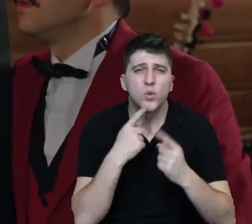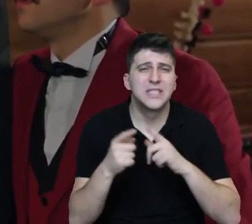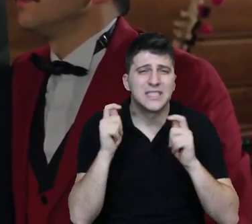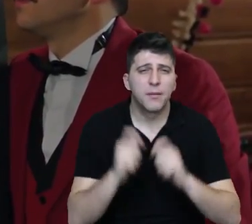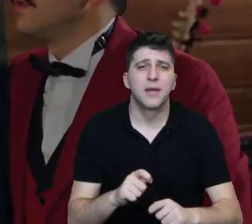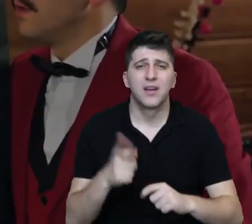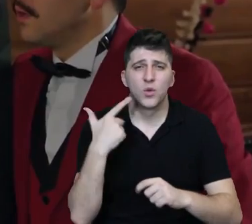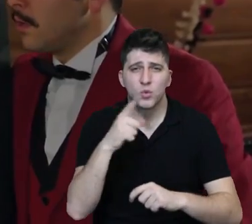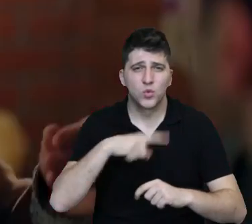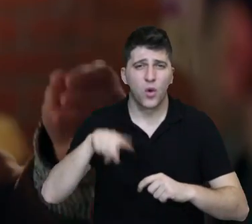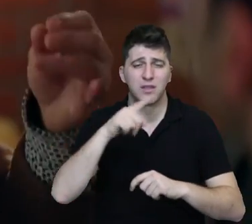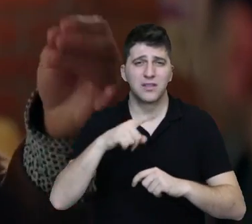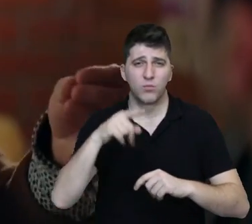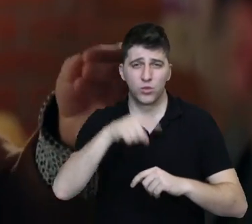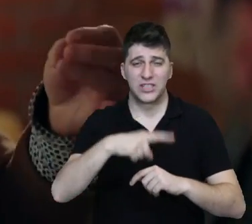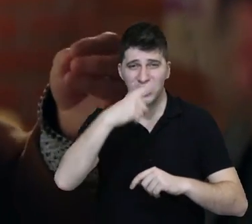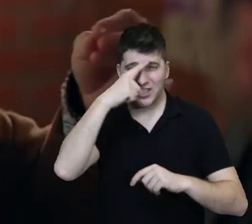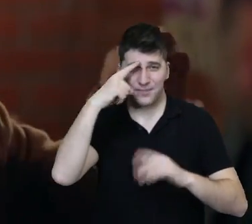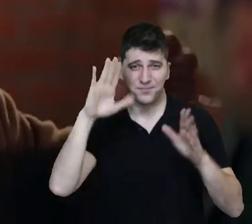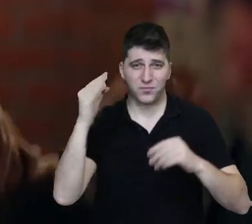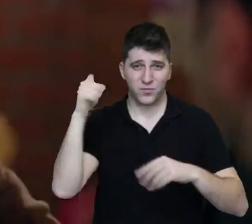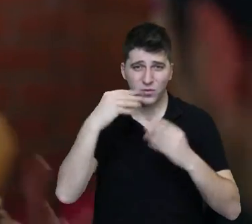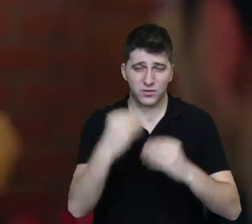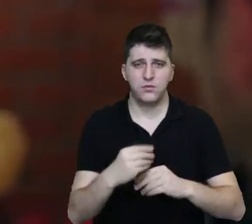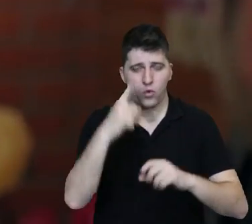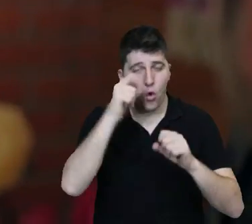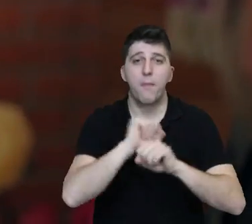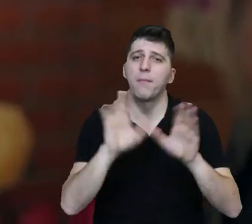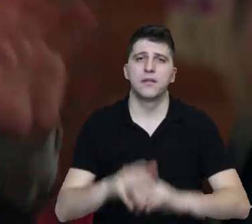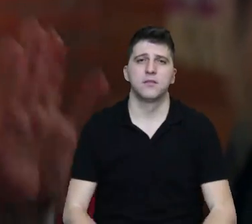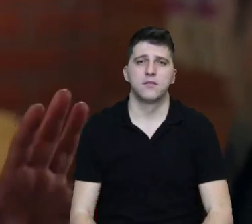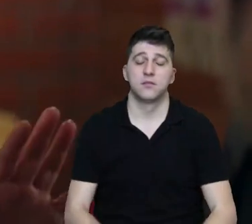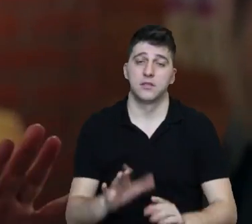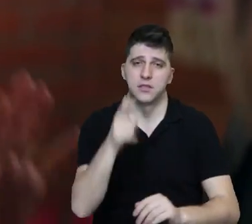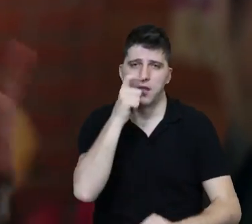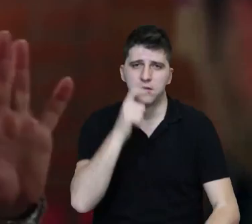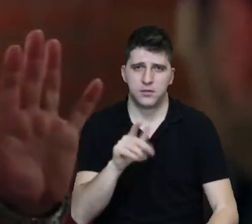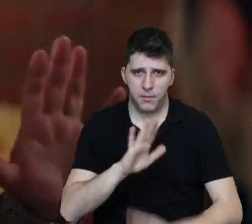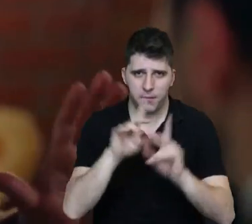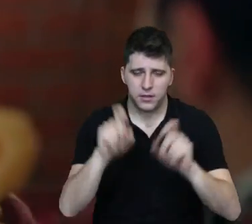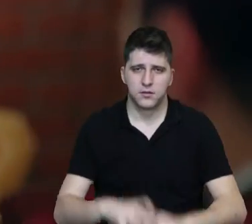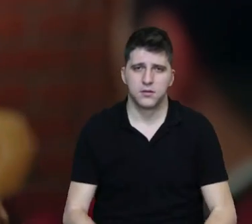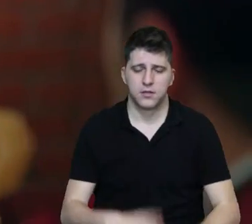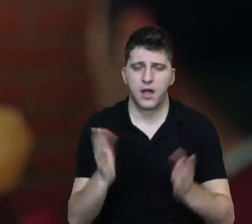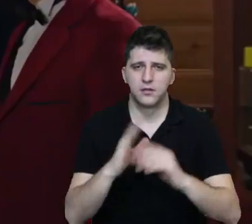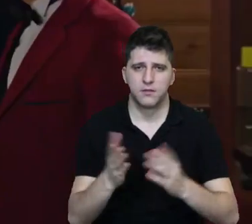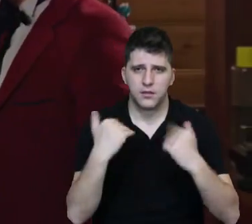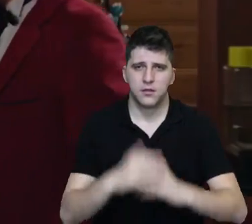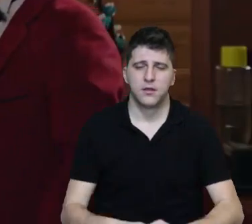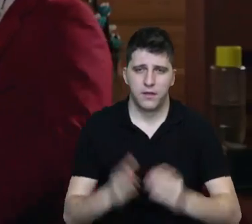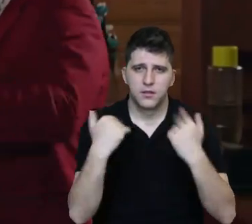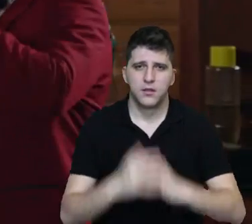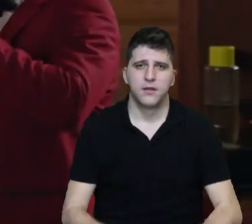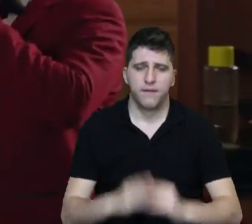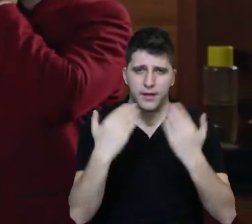yapıp kasabanın başına konan bu talih kuşun kafasını koparmayın sakın. Aman diyeyim. Tamam mı? Hadi ver.